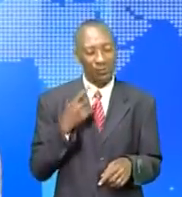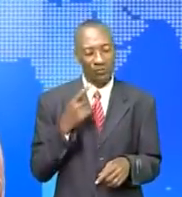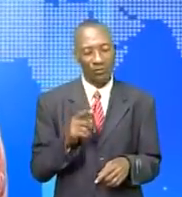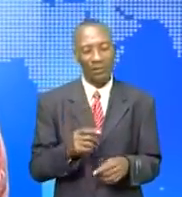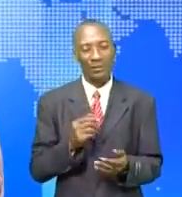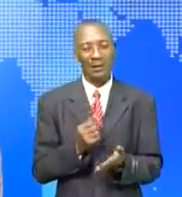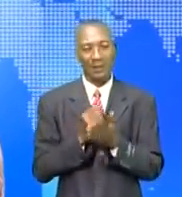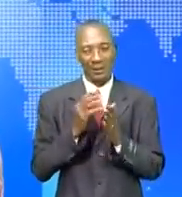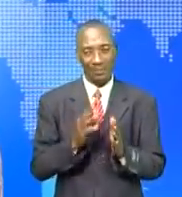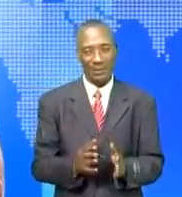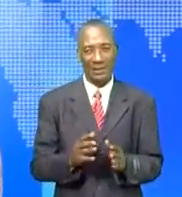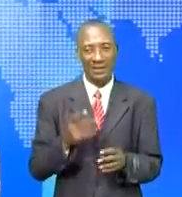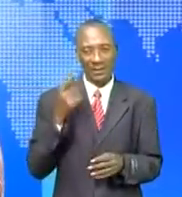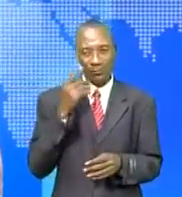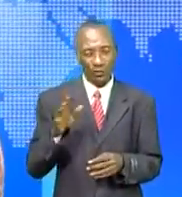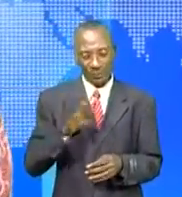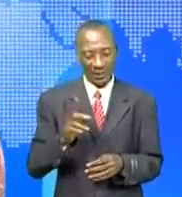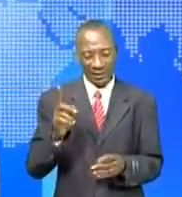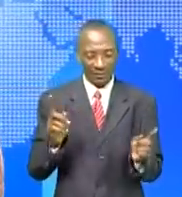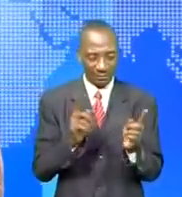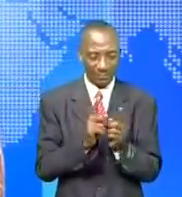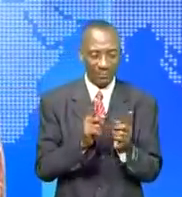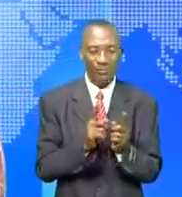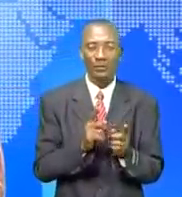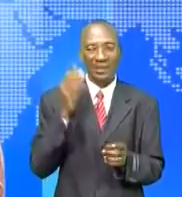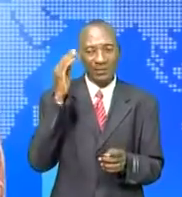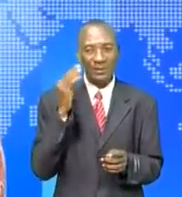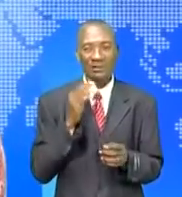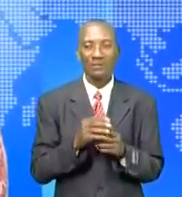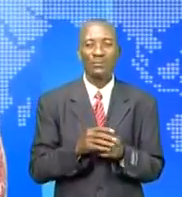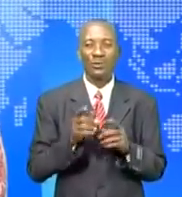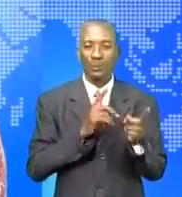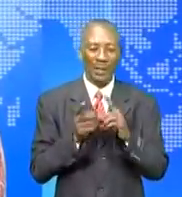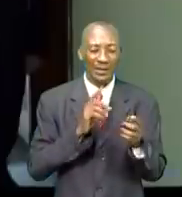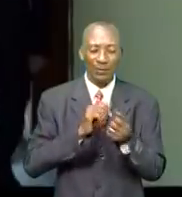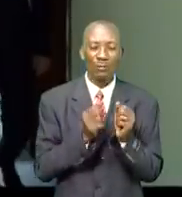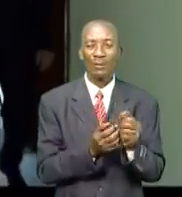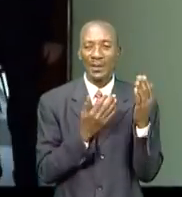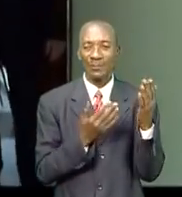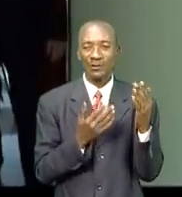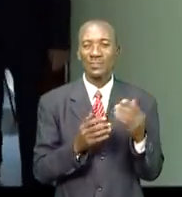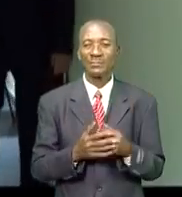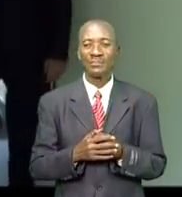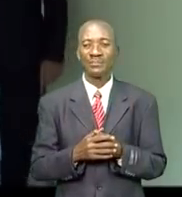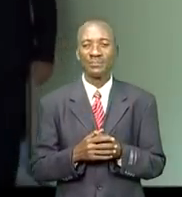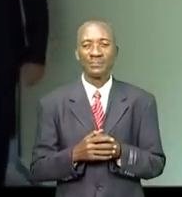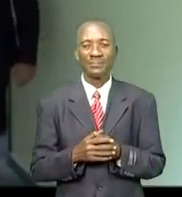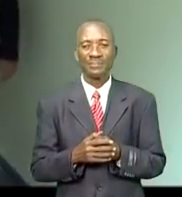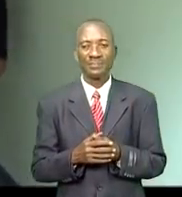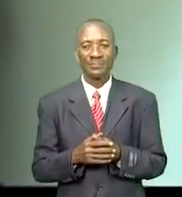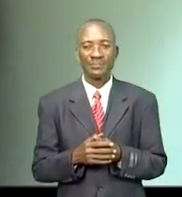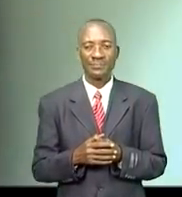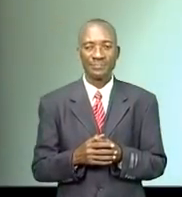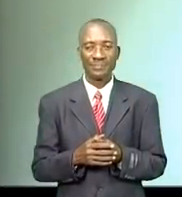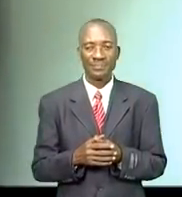RDC. Parmi les questions abordées, celle est entrée à la liberté de la presse. Des images qui témoignent l'engagement du